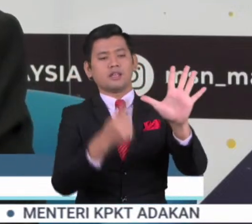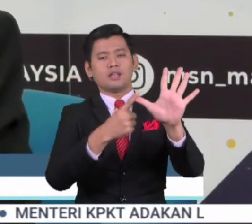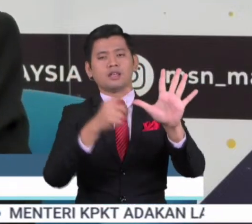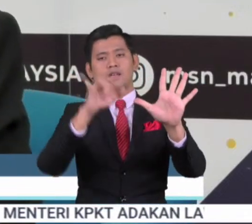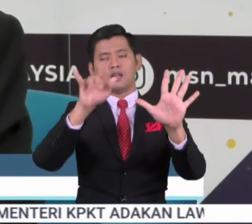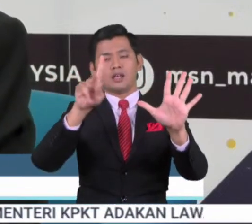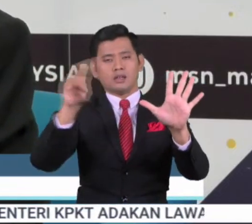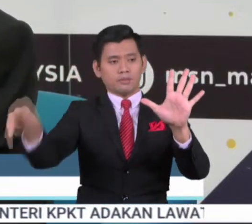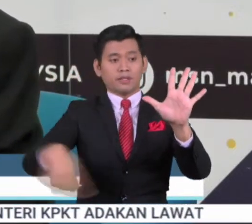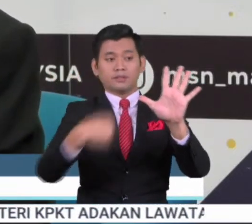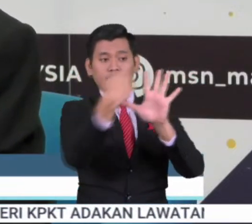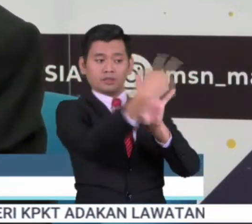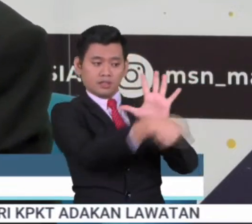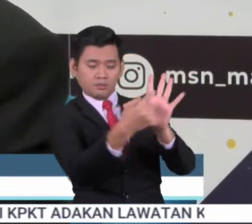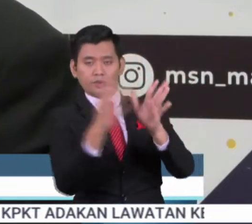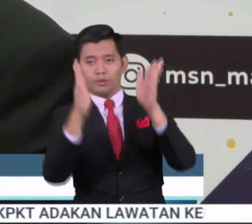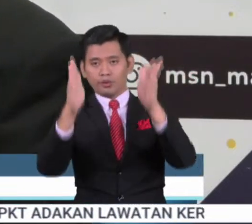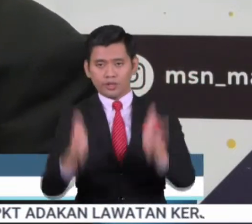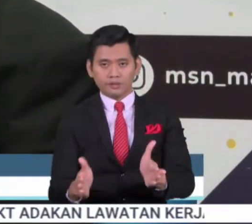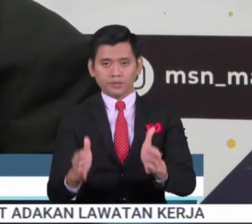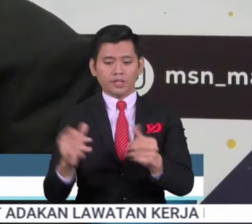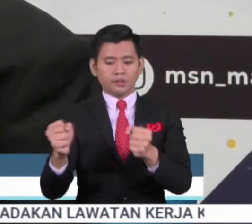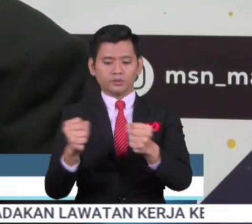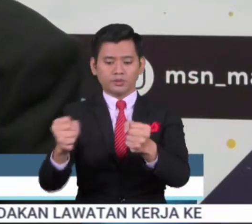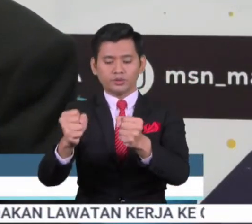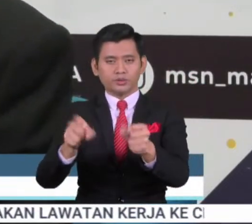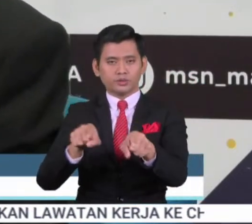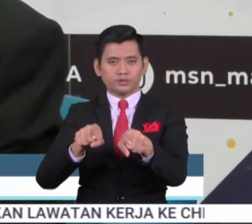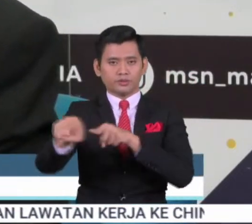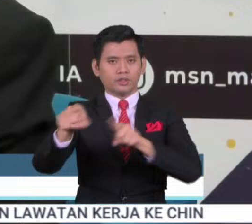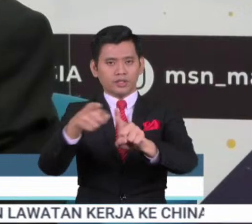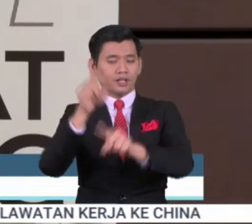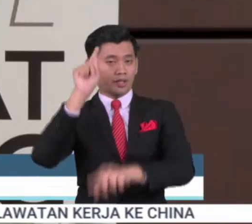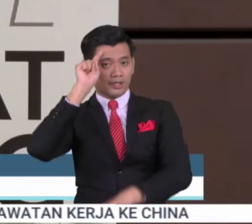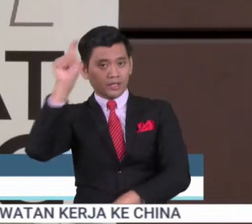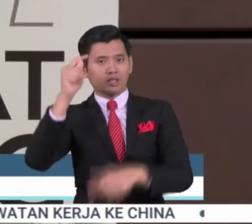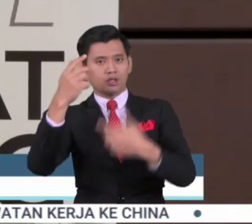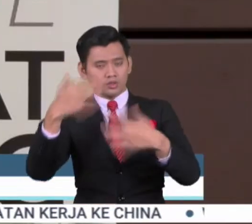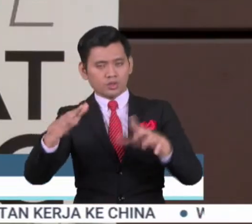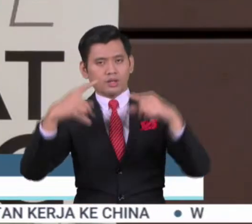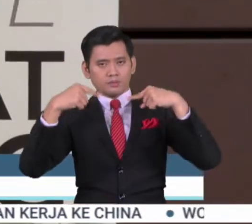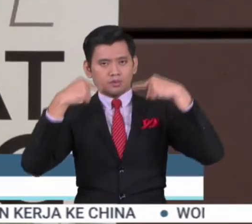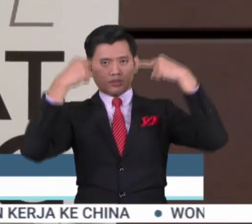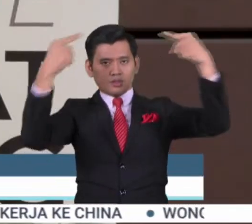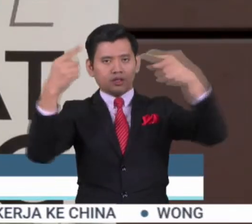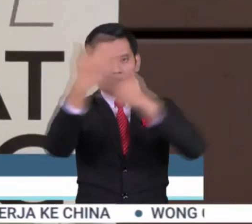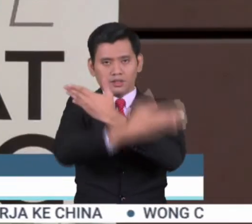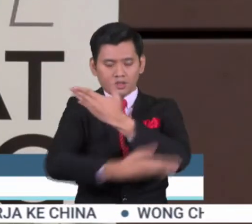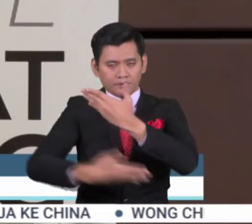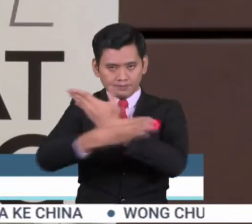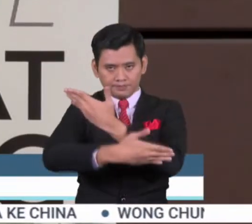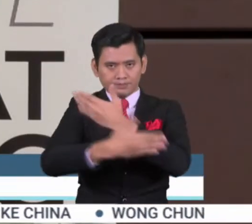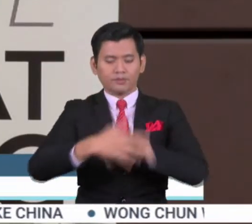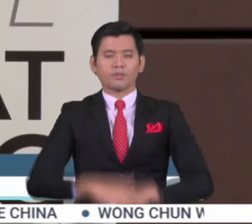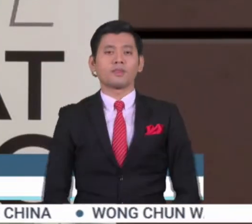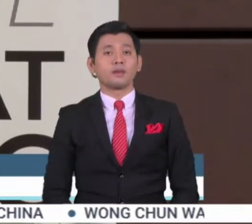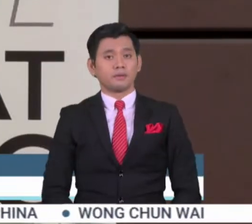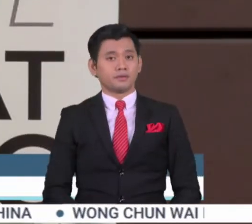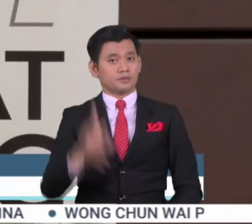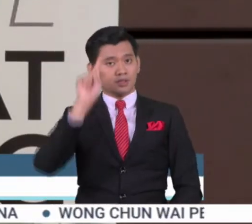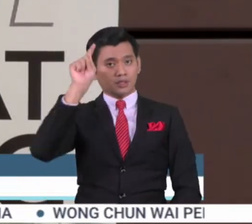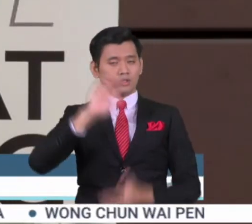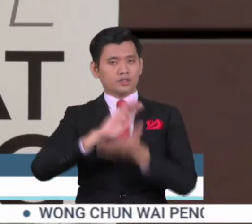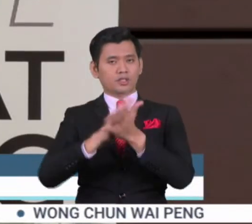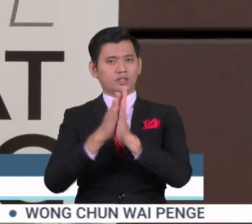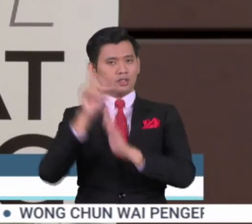Muhammad Zarif. Ya. Semua ini adalah pelumba-pelumba daripada Terengganu. Terengganu bakal menjadi tuan rumah kepada perlumbaan peringkat